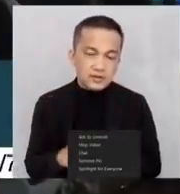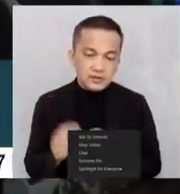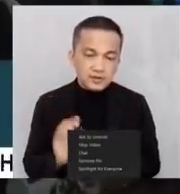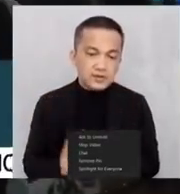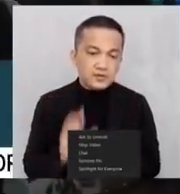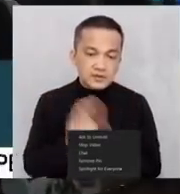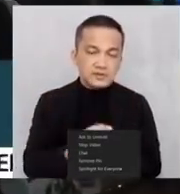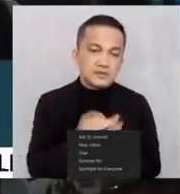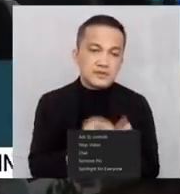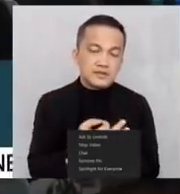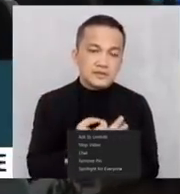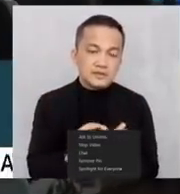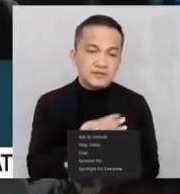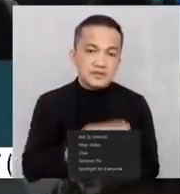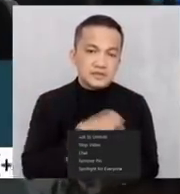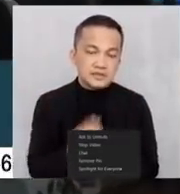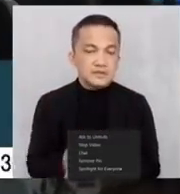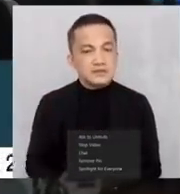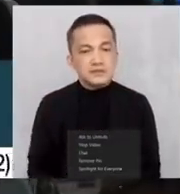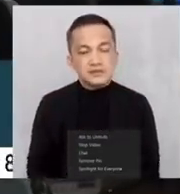dito? This is almost